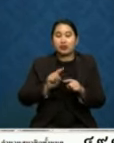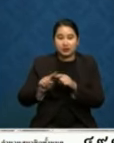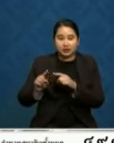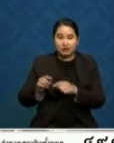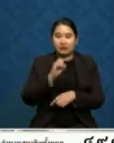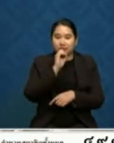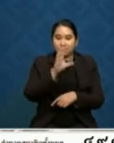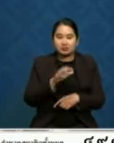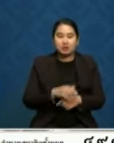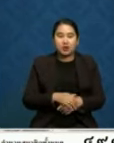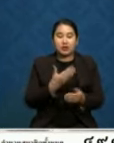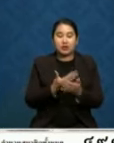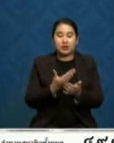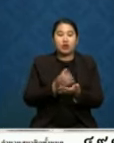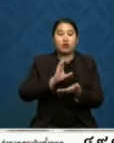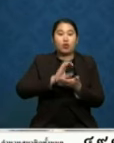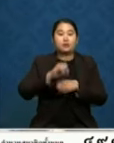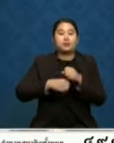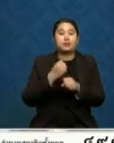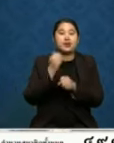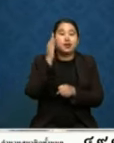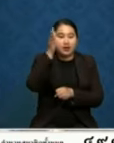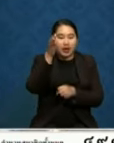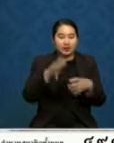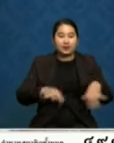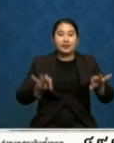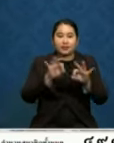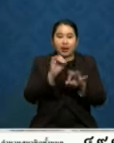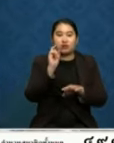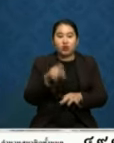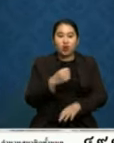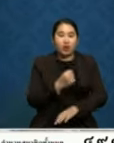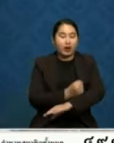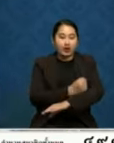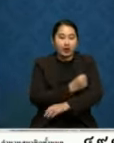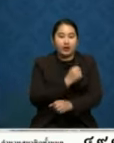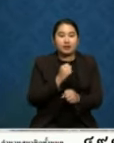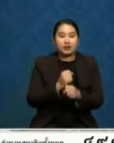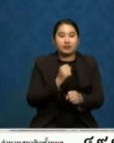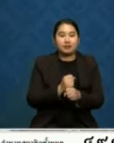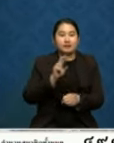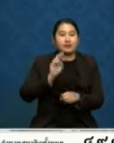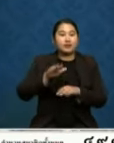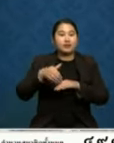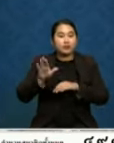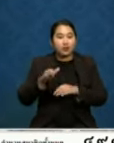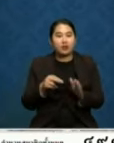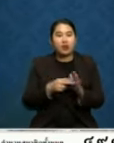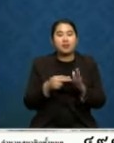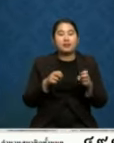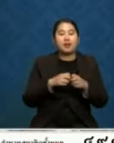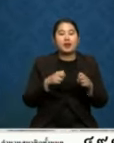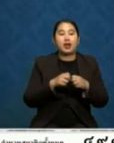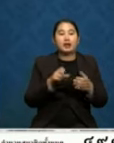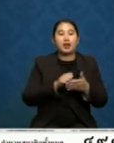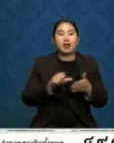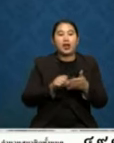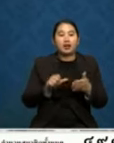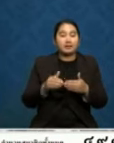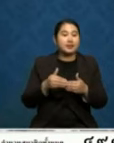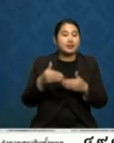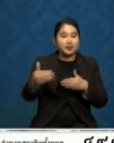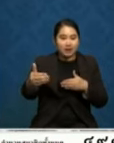ครับในการของงบประมาณปีหน้าเนี่ยอยากให้เพิ่มความสำคัญกับแรงงานนอกระบบในประเด็นที่เป็นการแก้ไขปัญหาระยะยาวแบ